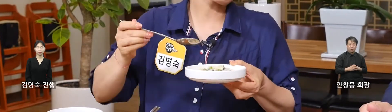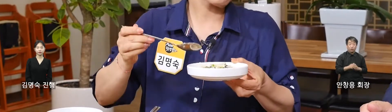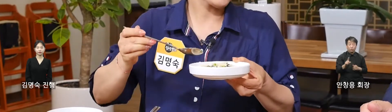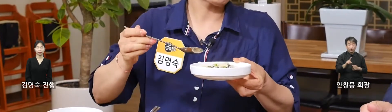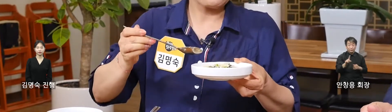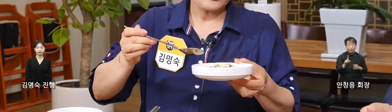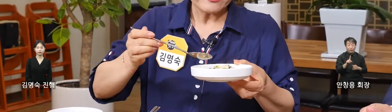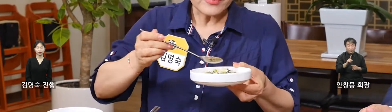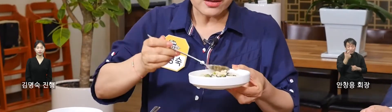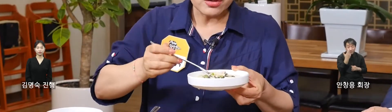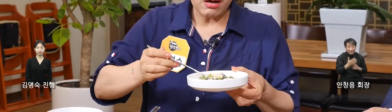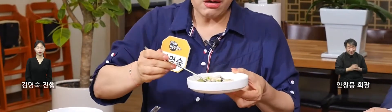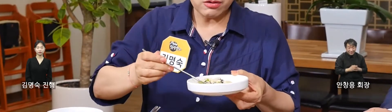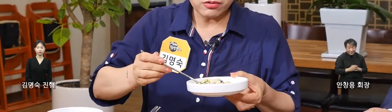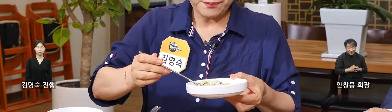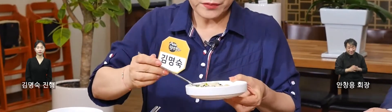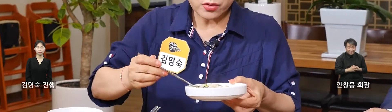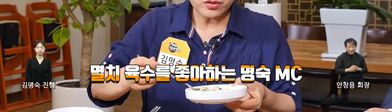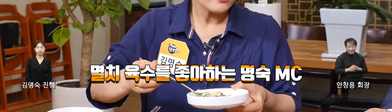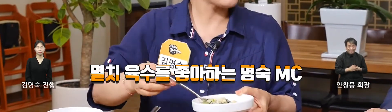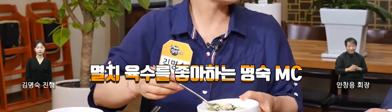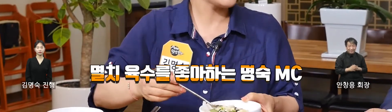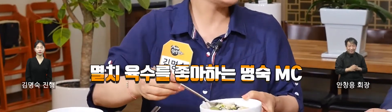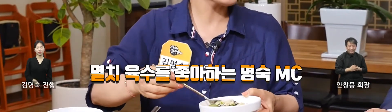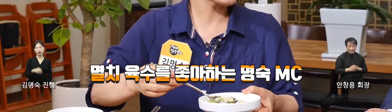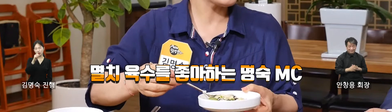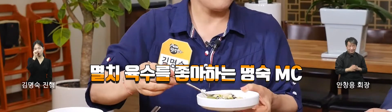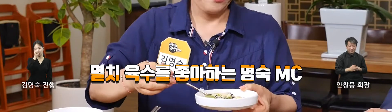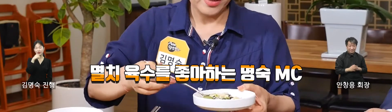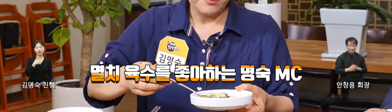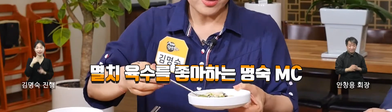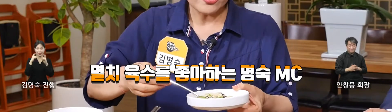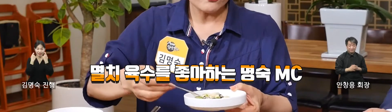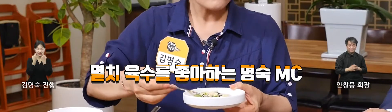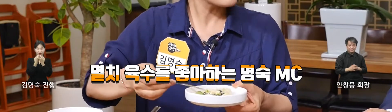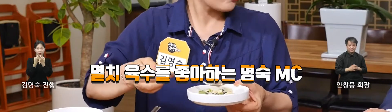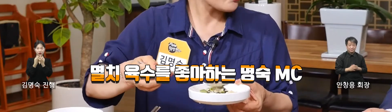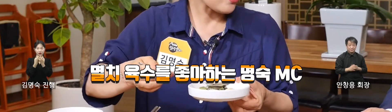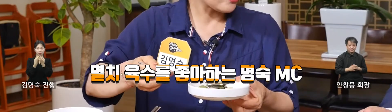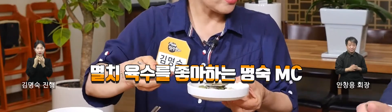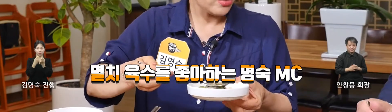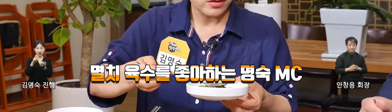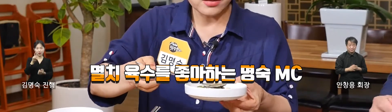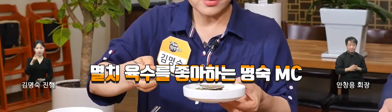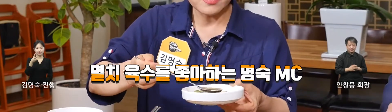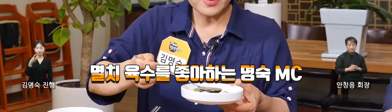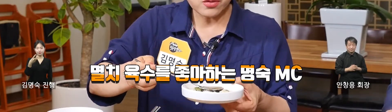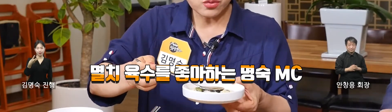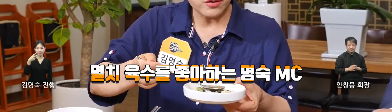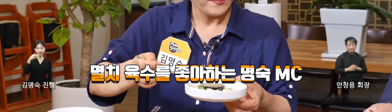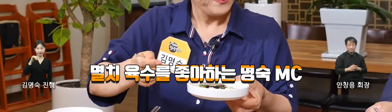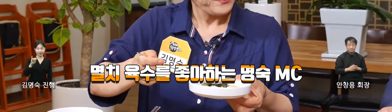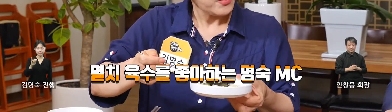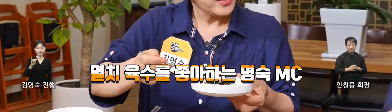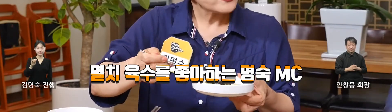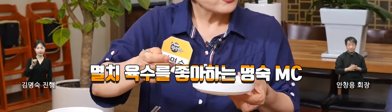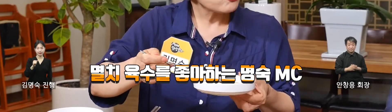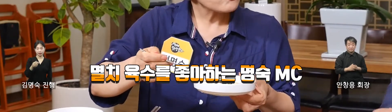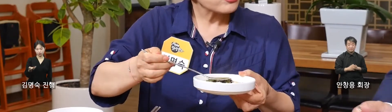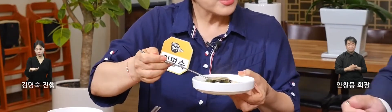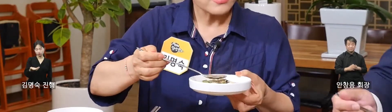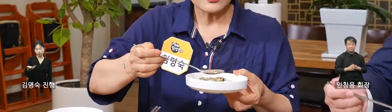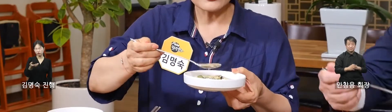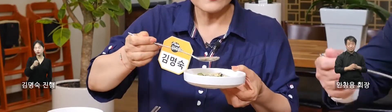어떠세요? 아우 좋네요. 저는 개인적으로 멸치 육수를 좀 좋아하거든요. 네. 그래서 집에서도